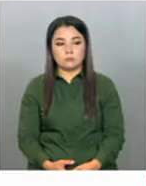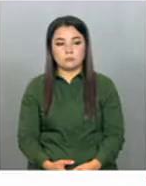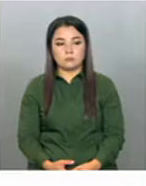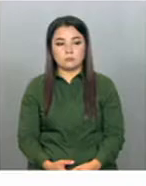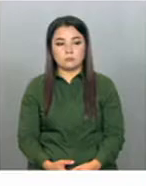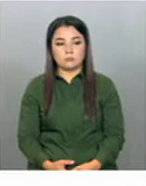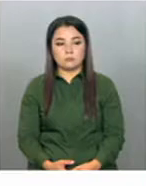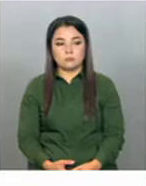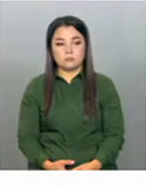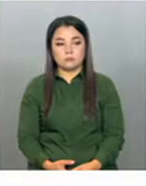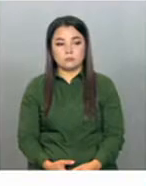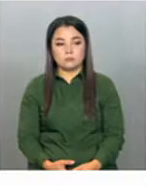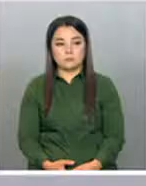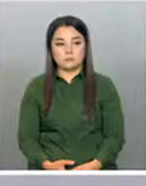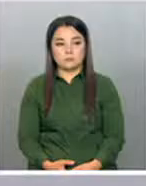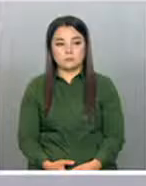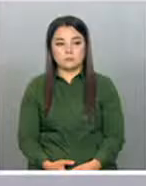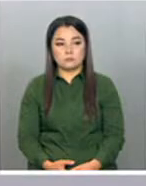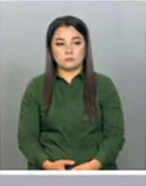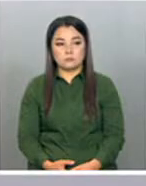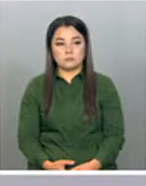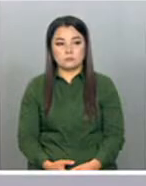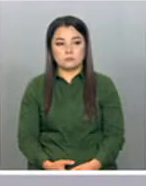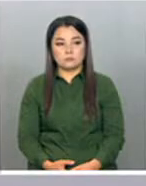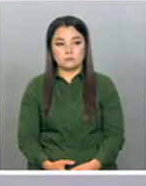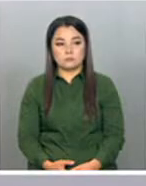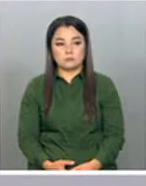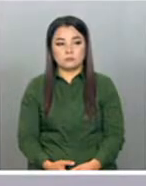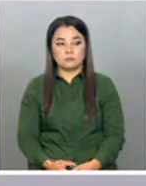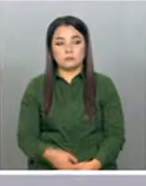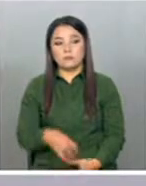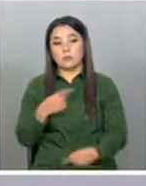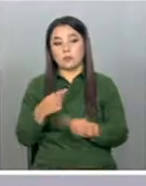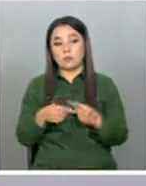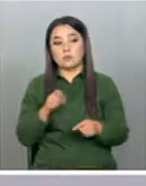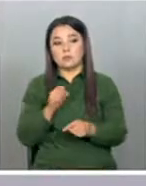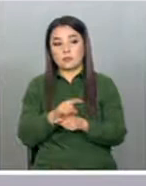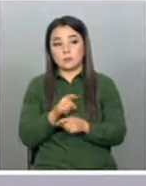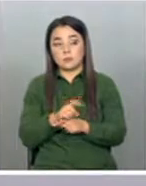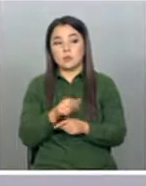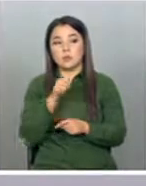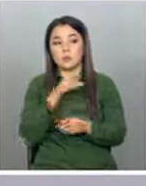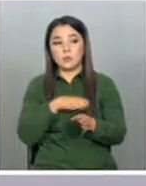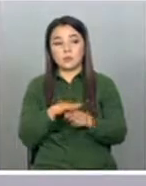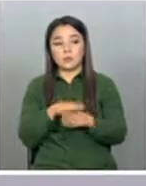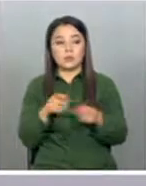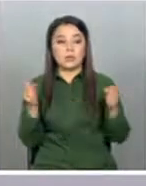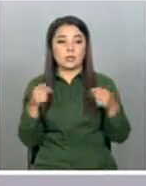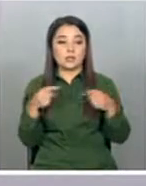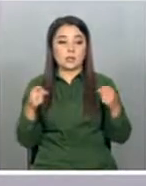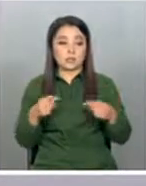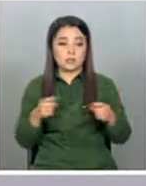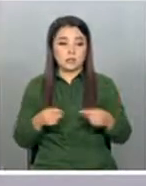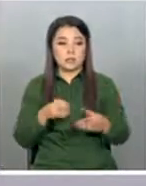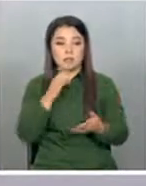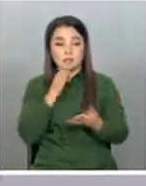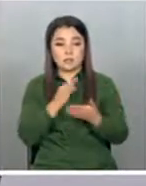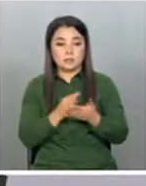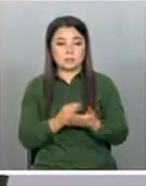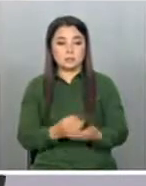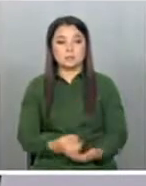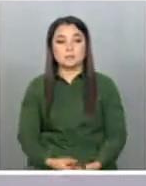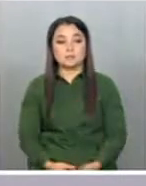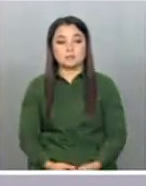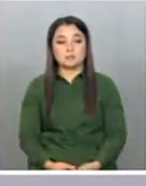минус 2 болады. Ал оқушылар, келесі тапсырманы орындайық. Тепе-тең өрнектерді